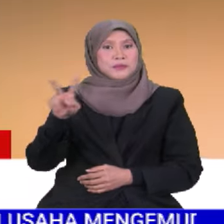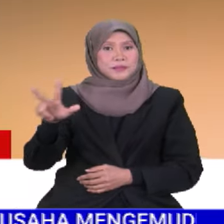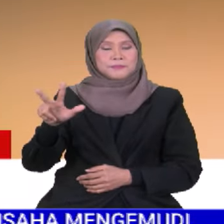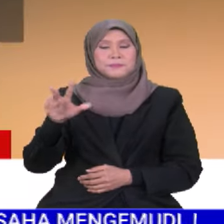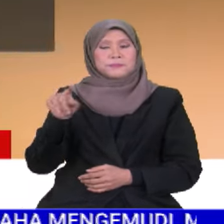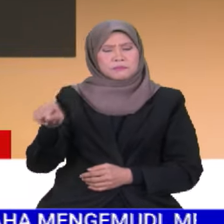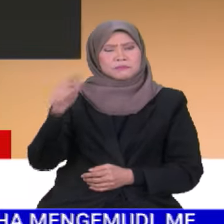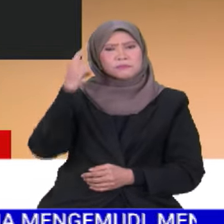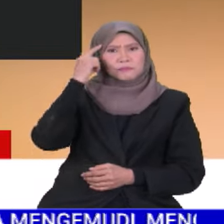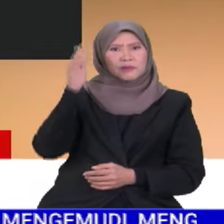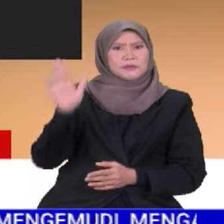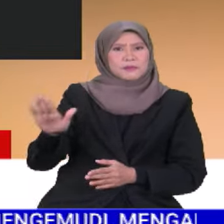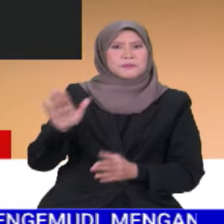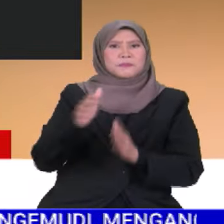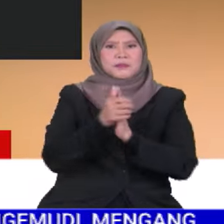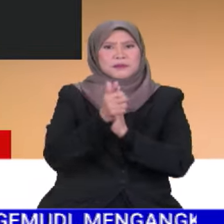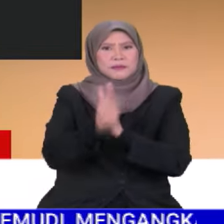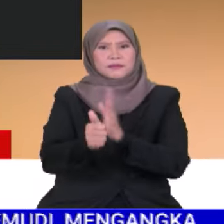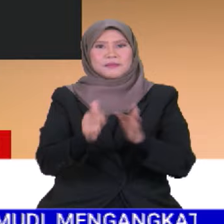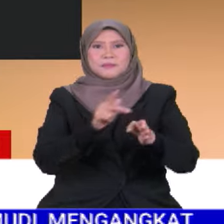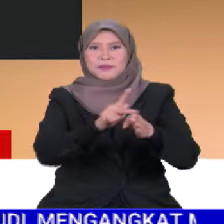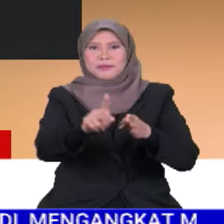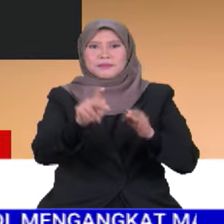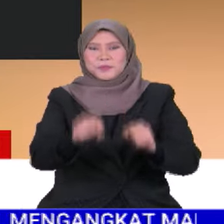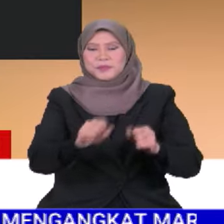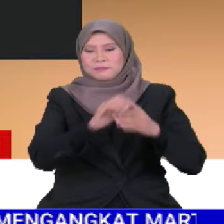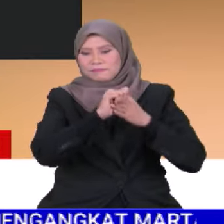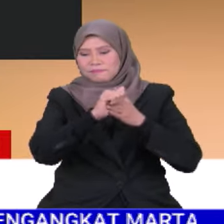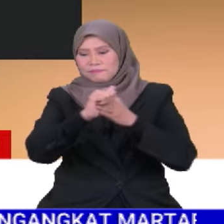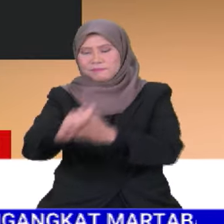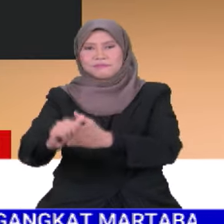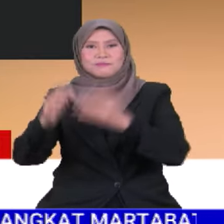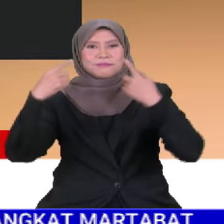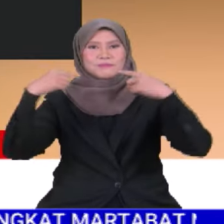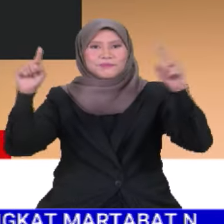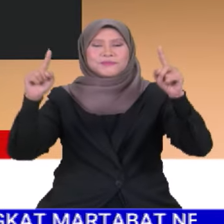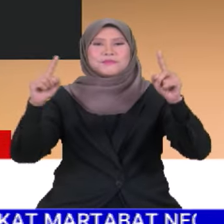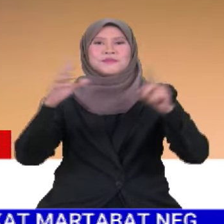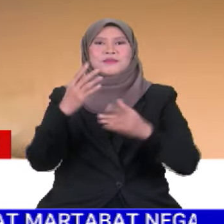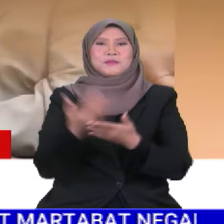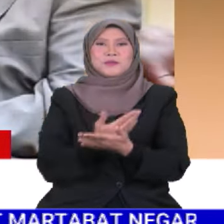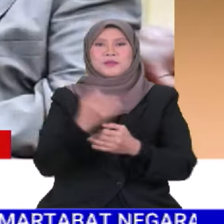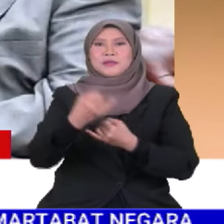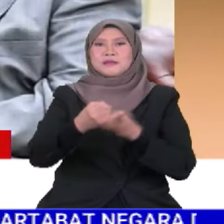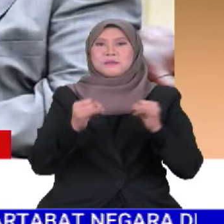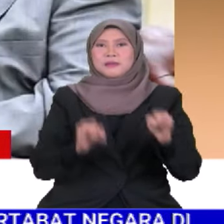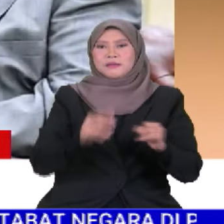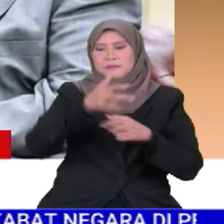yakin kepakaran Suhaimi akan terus memacu kecemerlangan dan memberi suntikan baharu buat